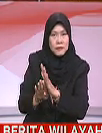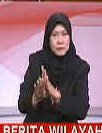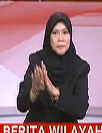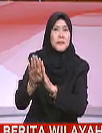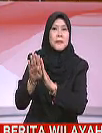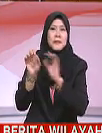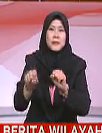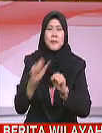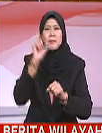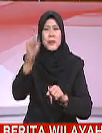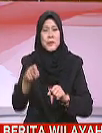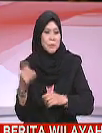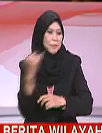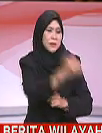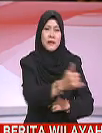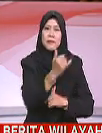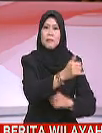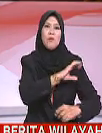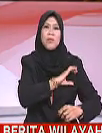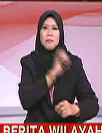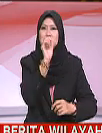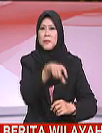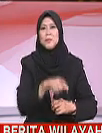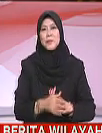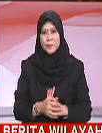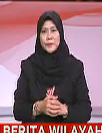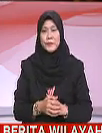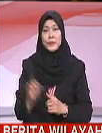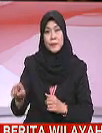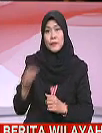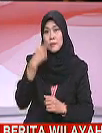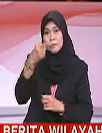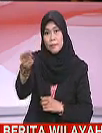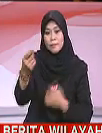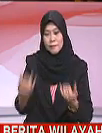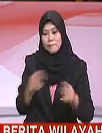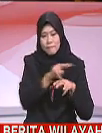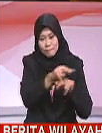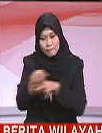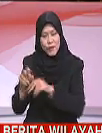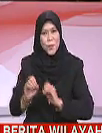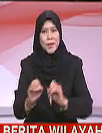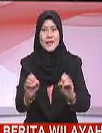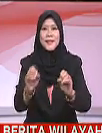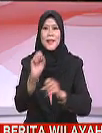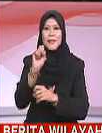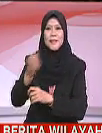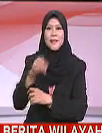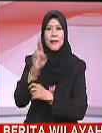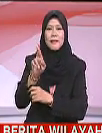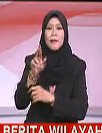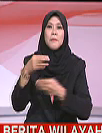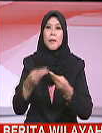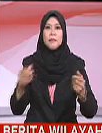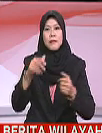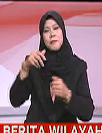tak perlu 2-3 kali datang balai. Perkara ini dinyatakan beliau selepas meninjau operasi di SJR Pasir